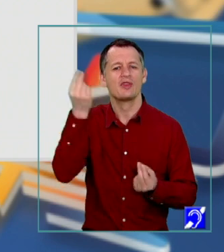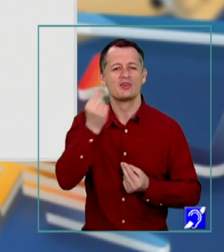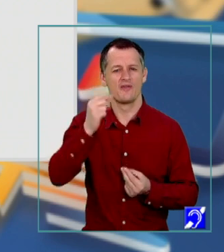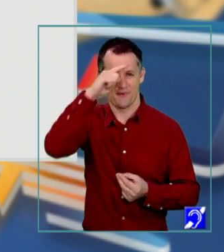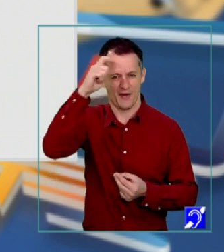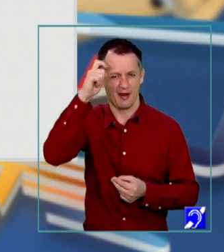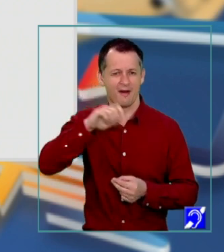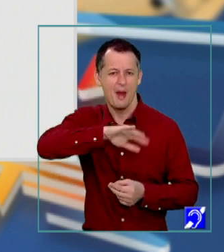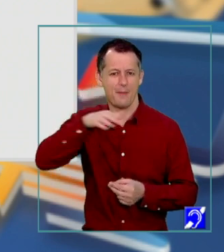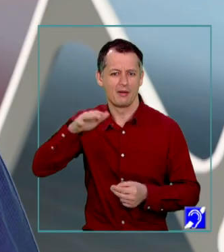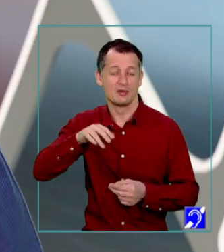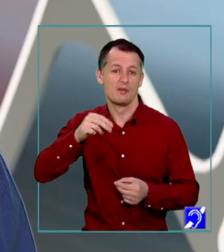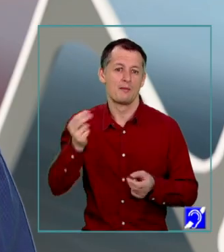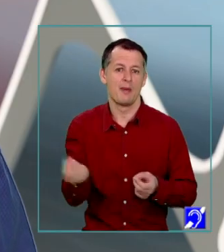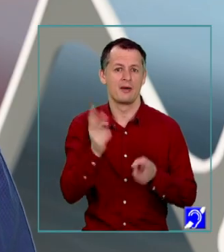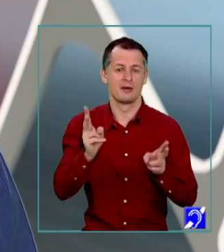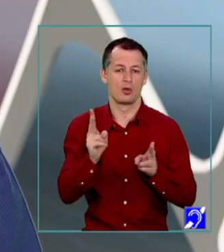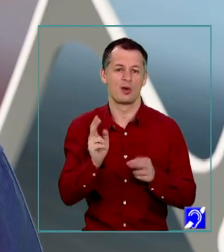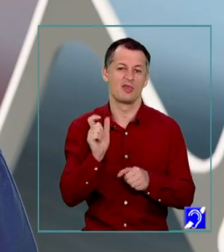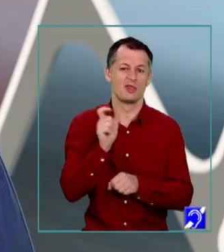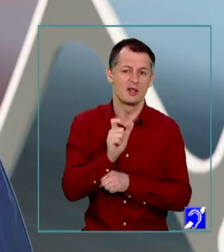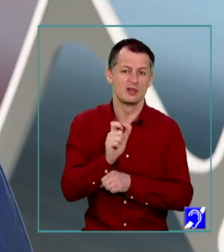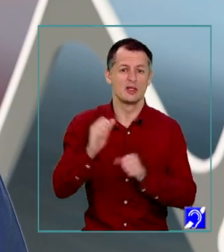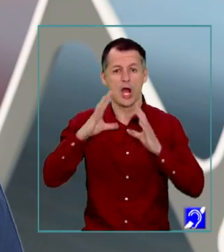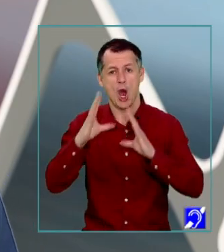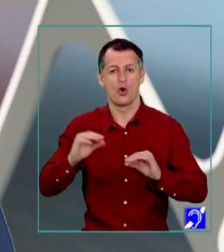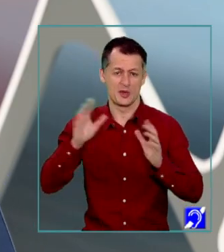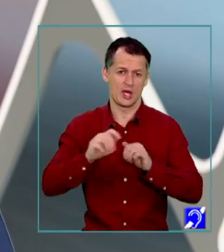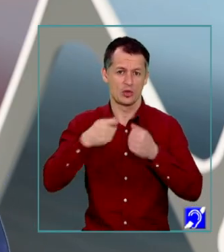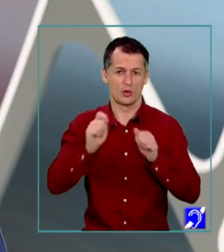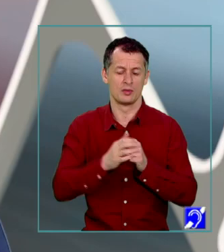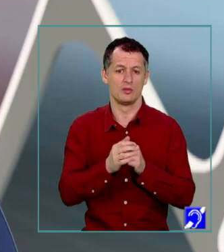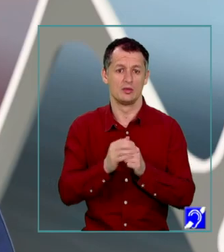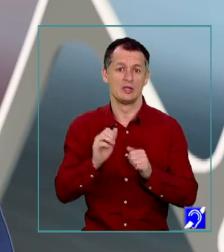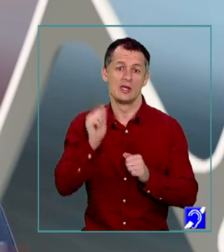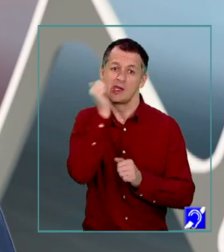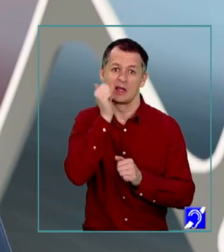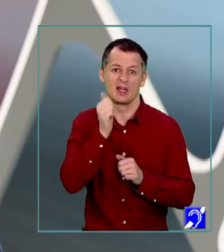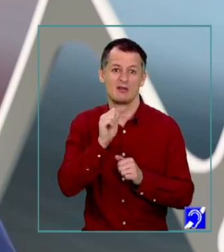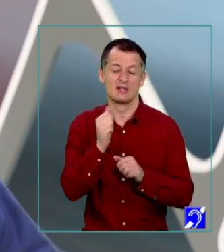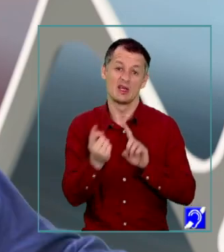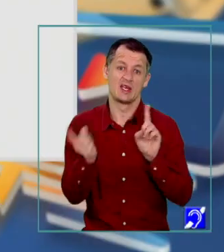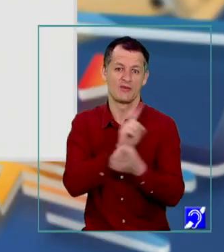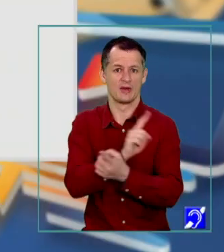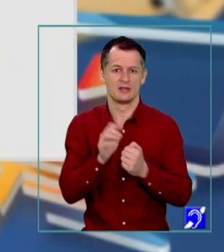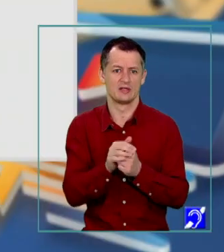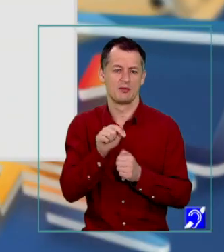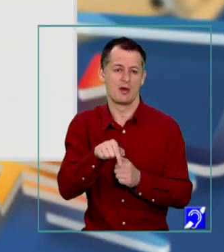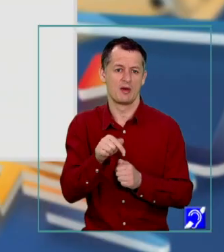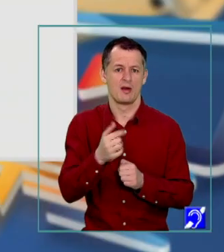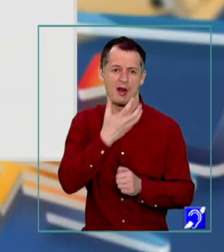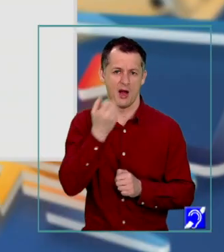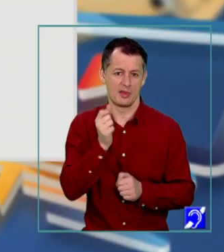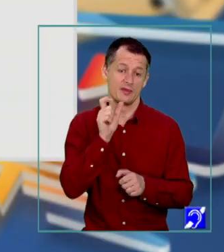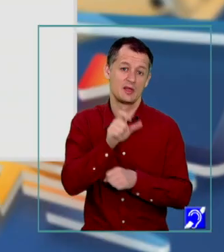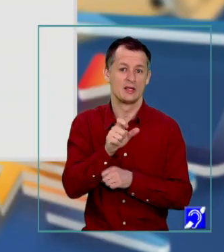la mare este mai răcoare decât în restul țării, iarna invers, este mai cald decât în restul țării. Ne întoarcem